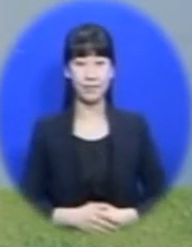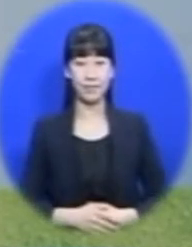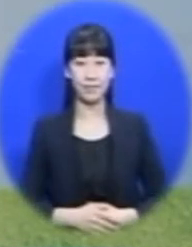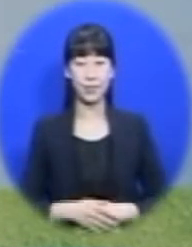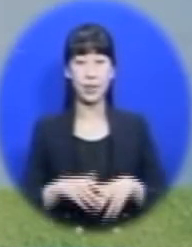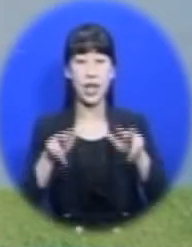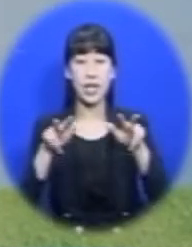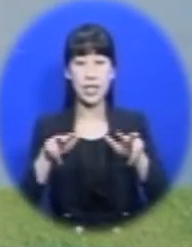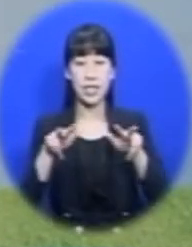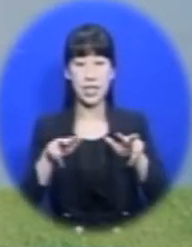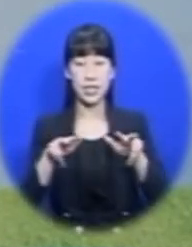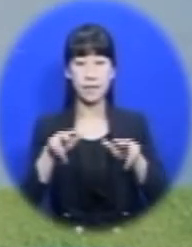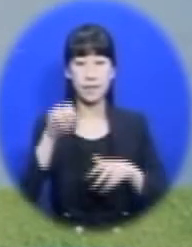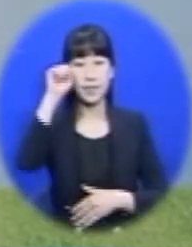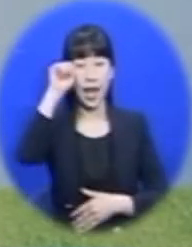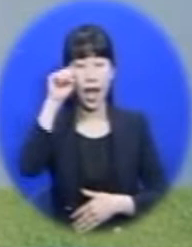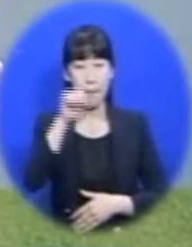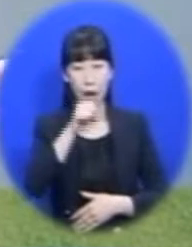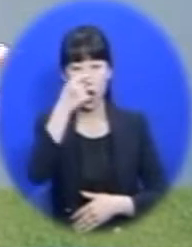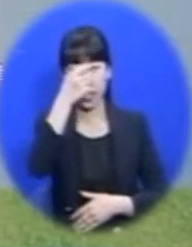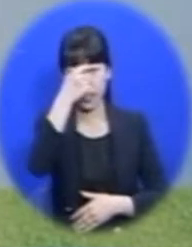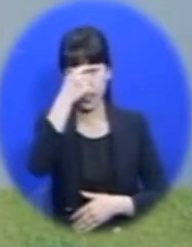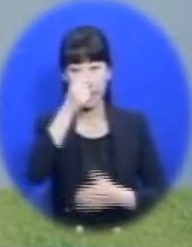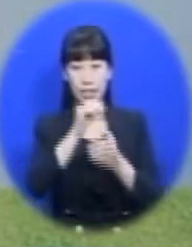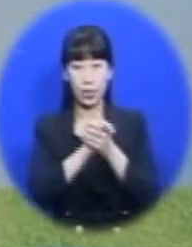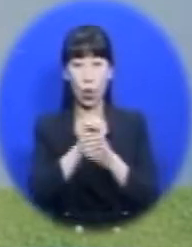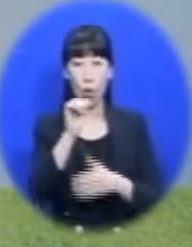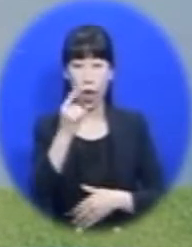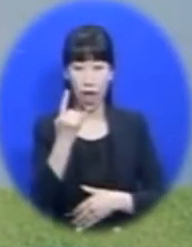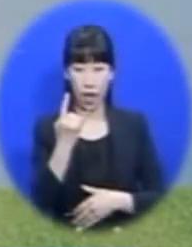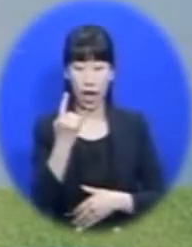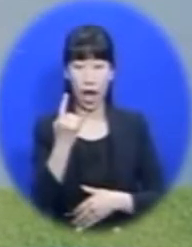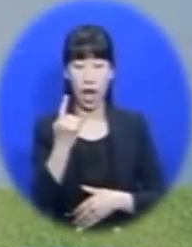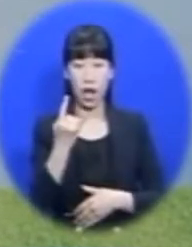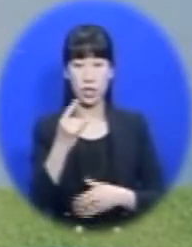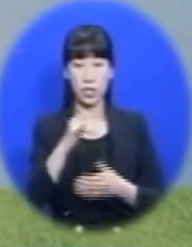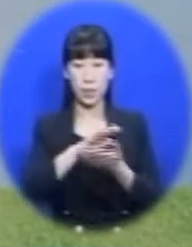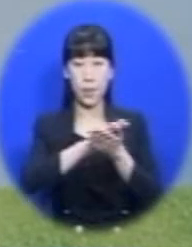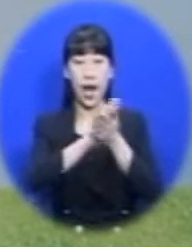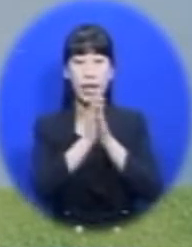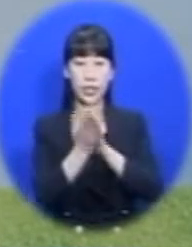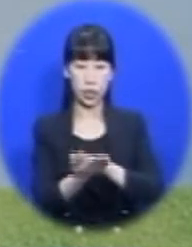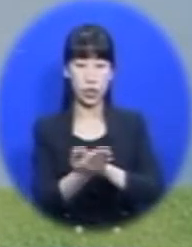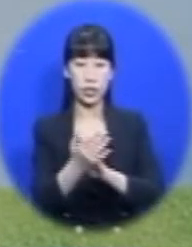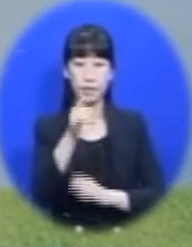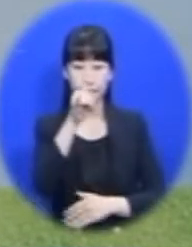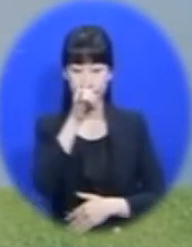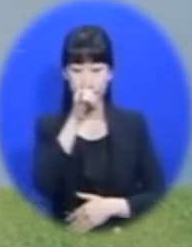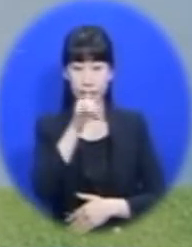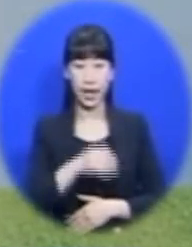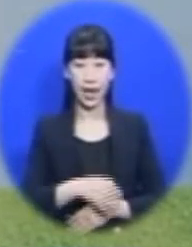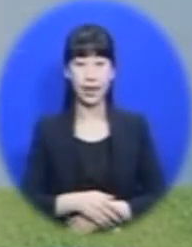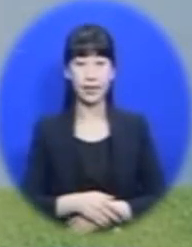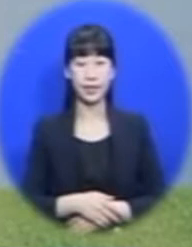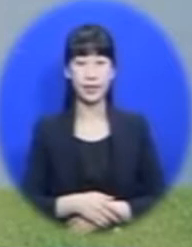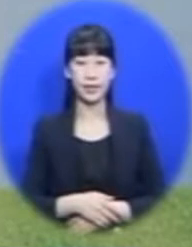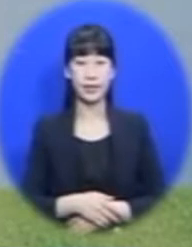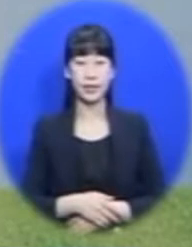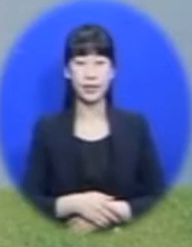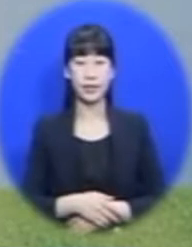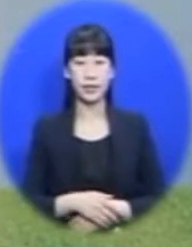지금 중보기도로 새벽기도회가 이제 이번 주일부터 본격적으로 바뀝니다. 지금 오늘 주일은